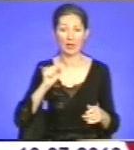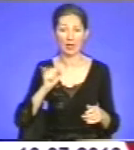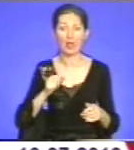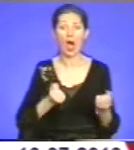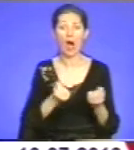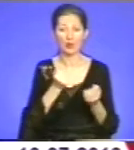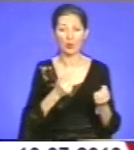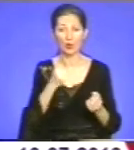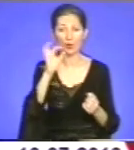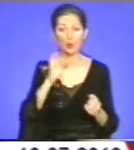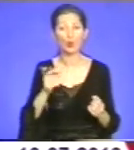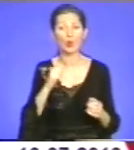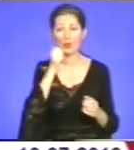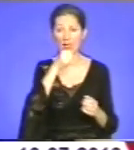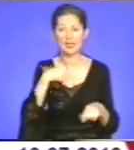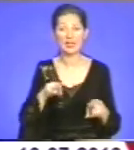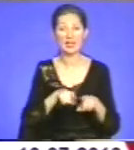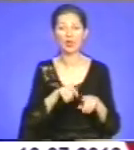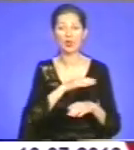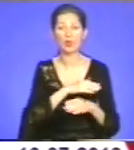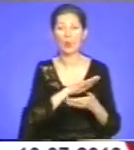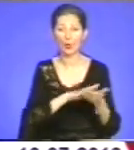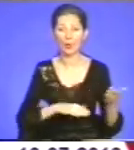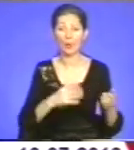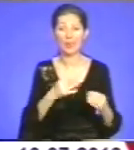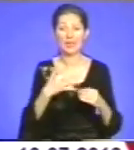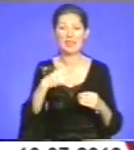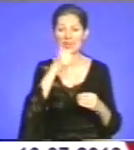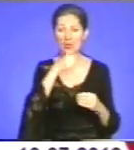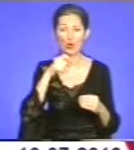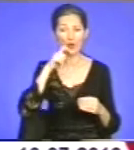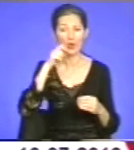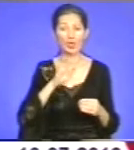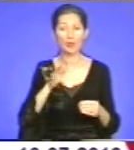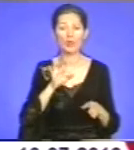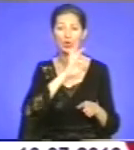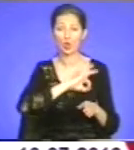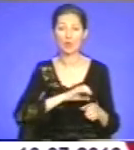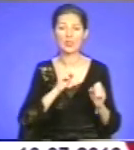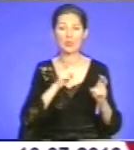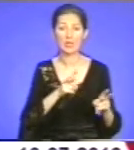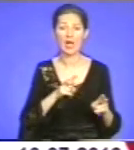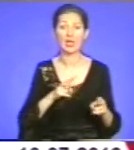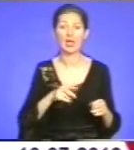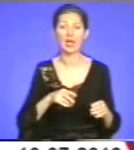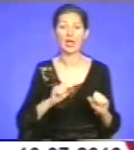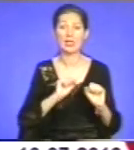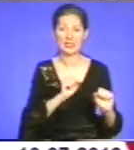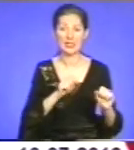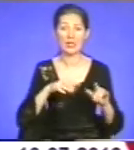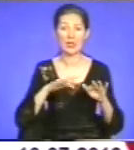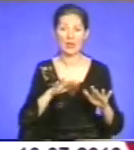рік. Також впродовж 15 років Україна буде використовувати спеціальний захисний механізм з